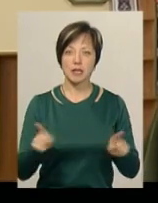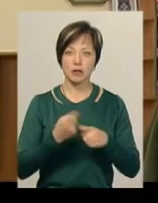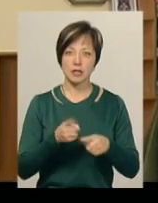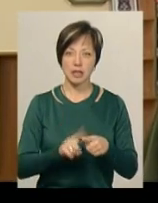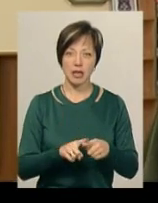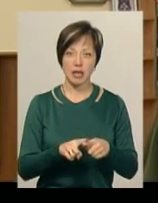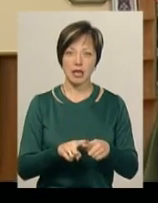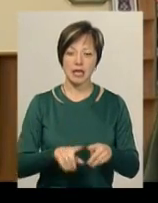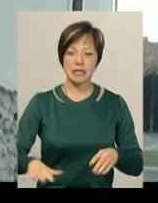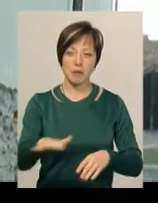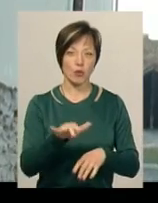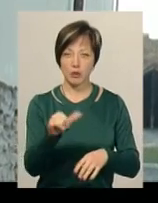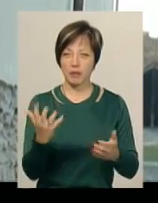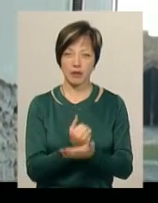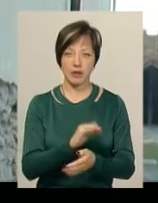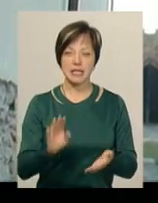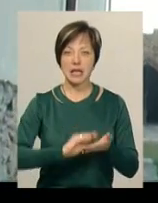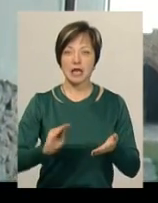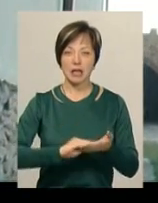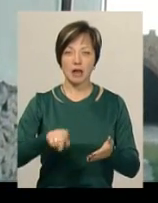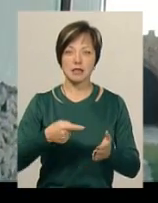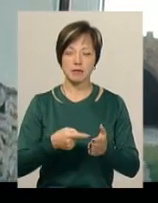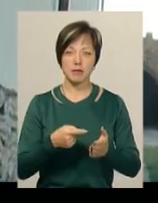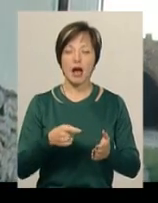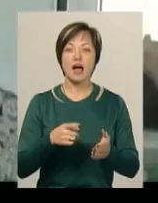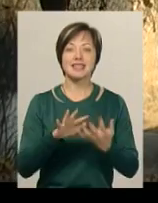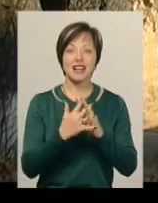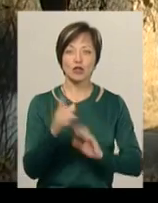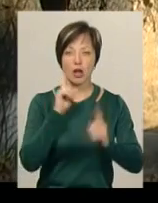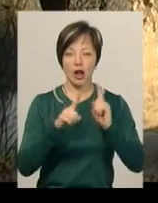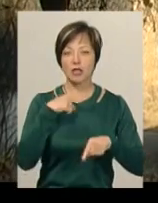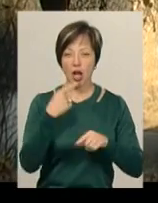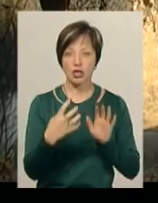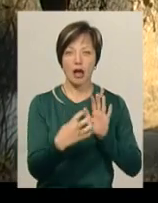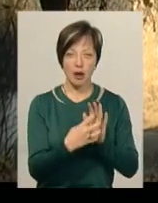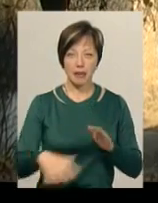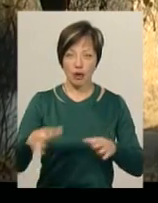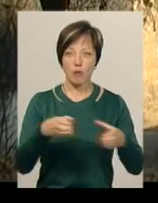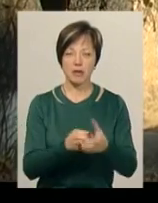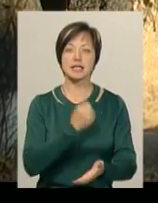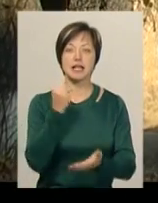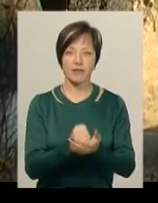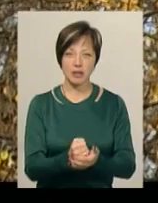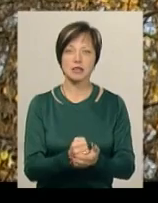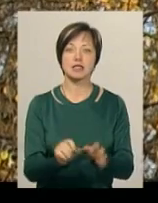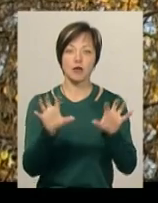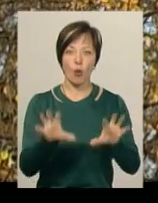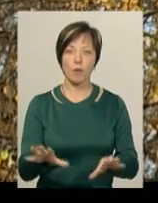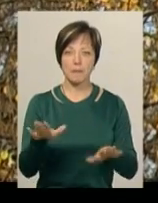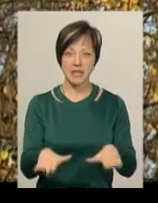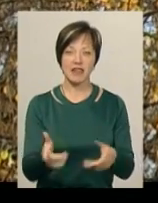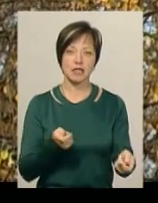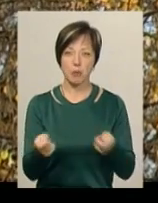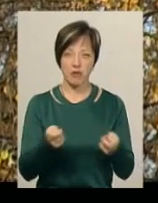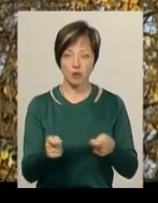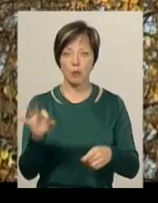цієї землі в тебе не вийде. Секретар Мержибіської селищної ради каже, розроблений геральдистами герб тергромади затверджували за законом про місцеве